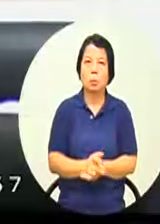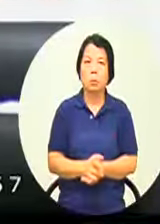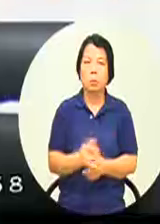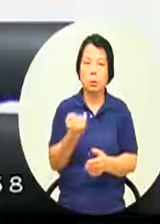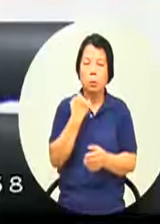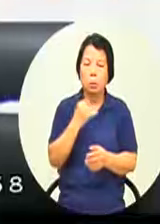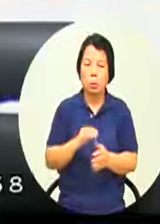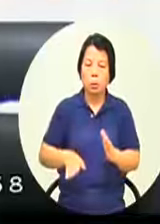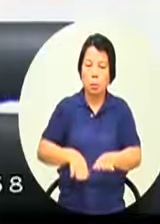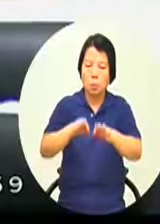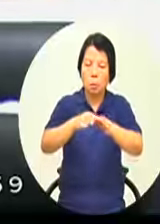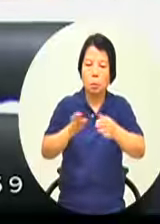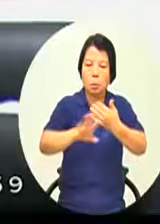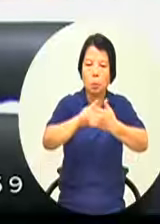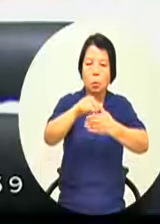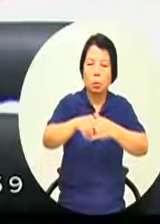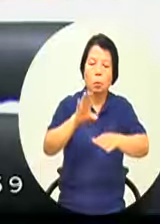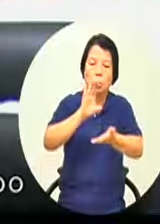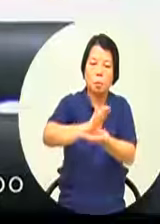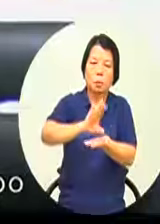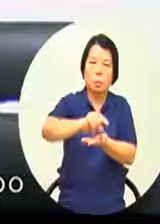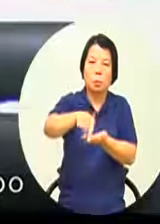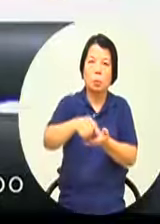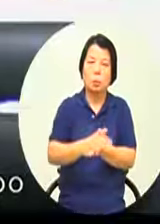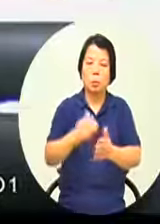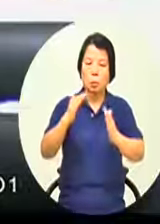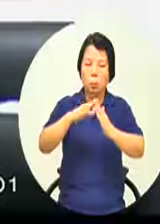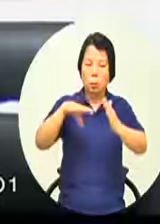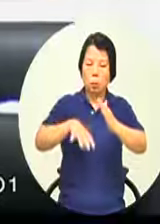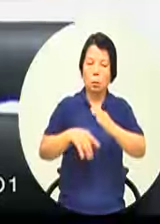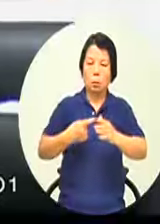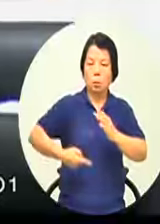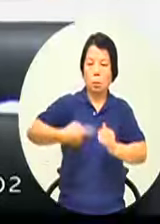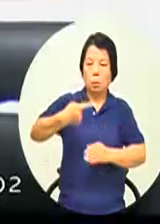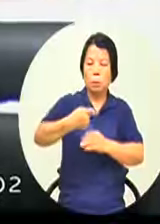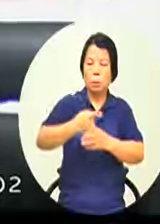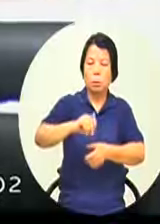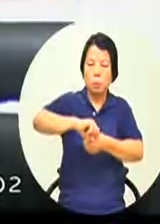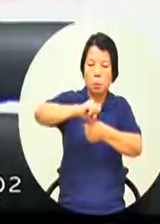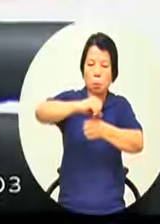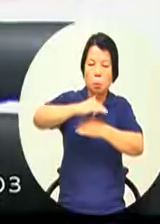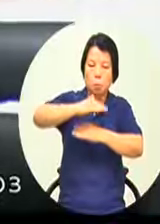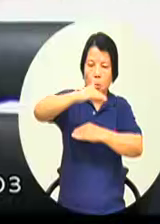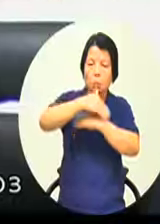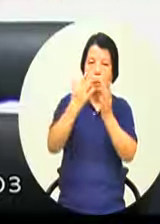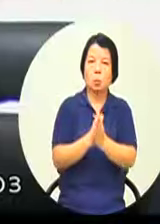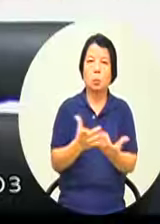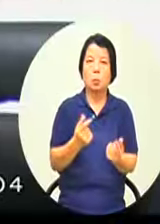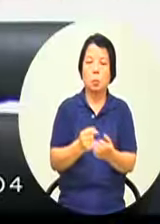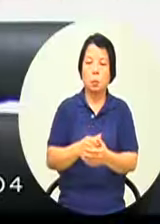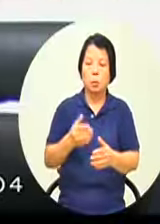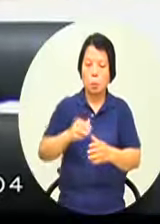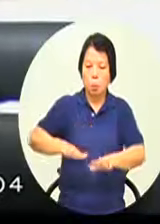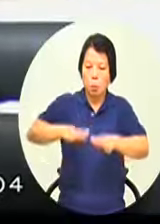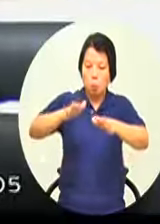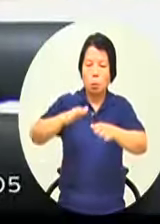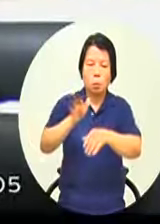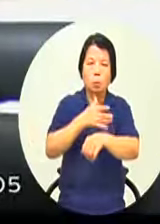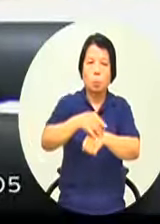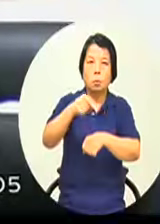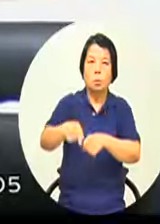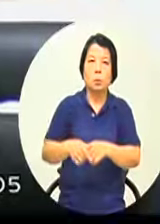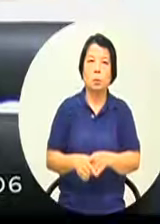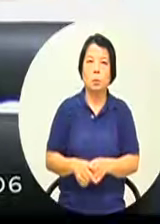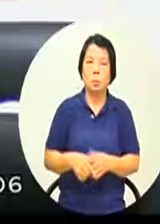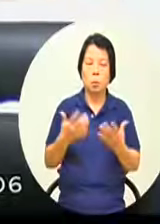淹到外面的停车场，但是他们家里面的一楼因为有架高了，所以是比较水不会淹入进来的。但是前